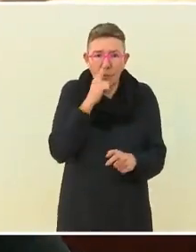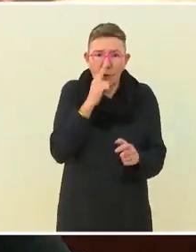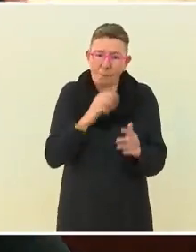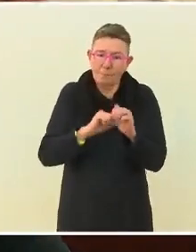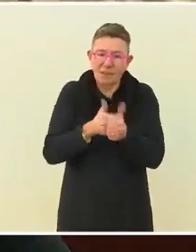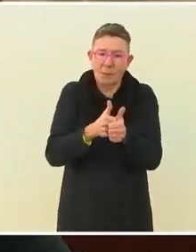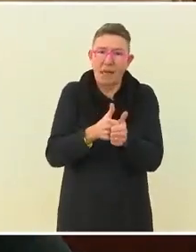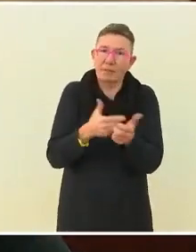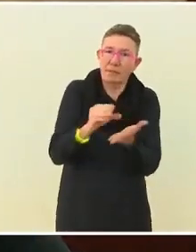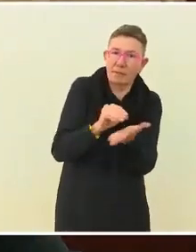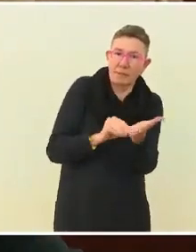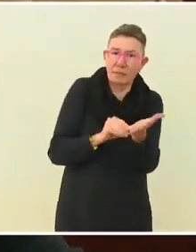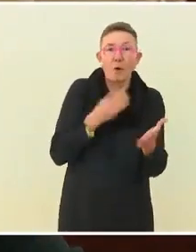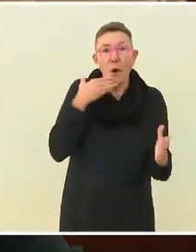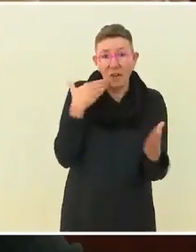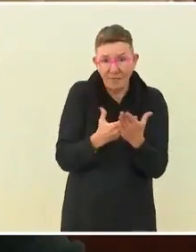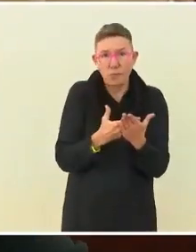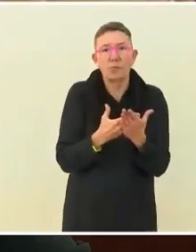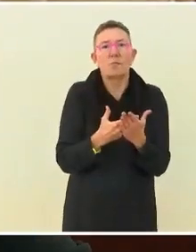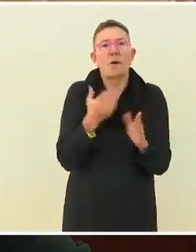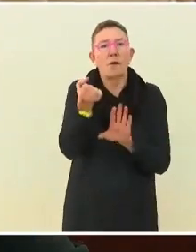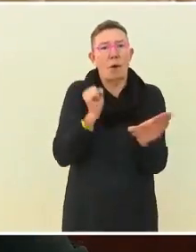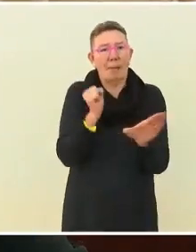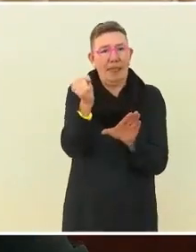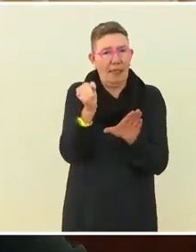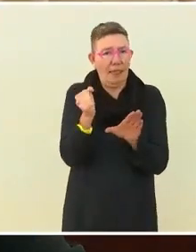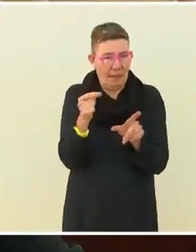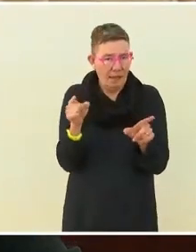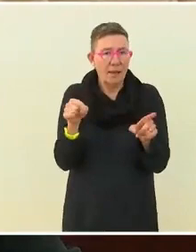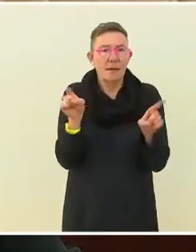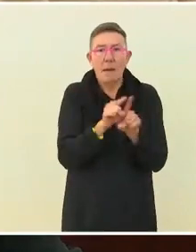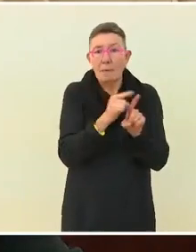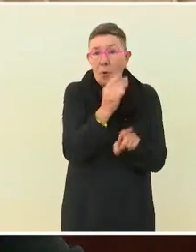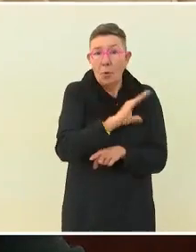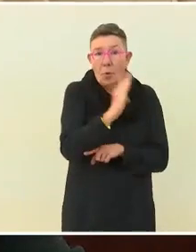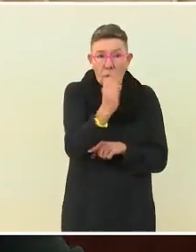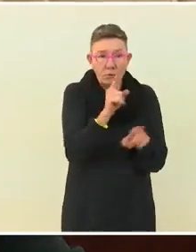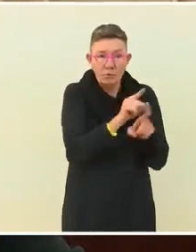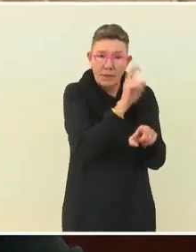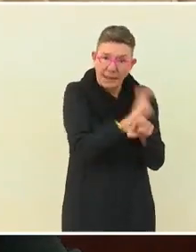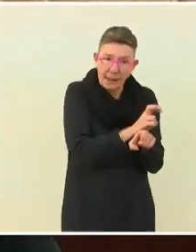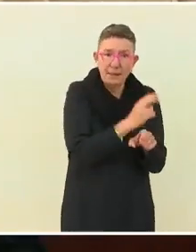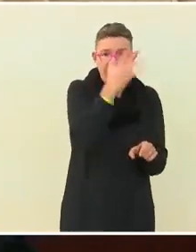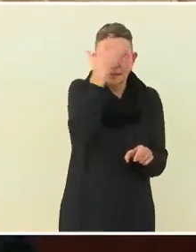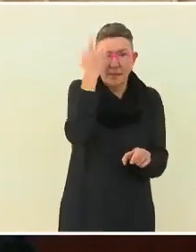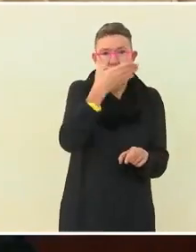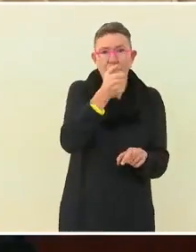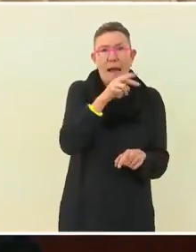sur rendez-vous à Lambézélec, tout comme elle doit aussi être maintenue sur Saint-Martin.